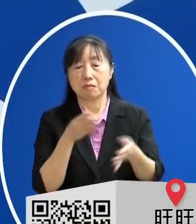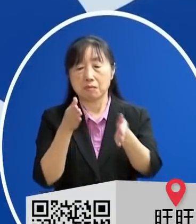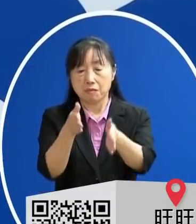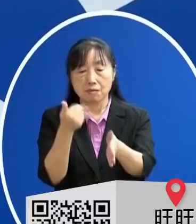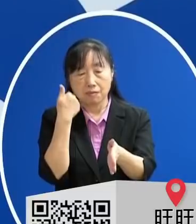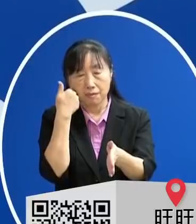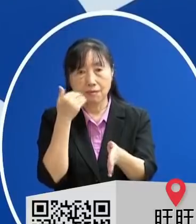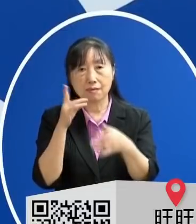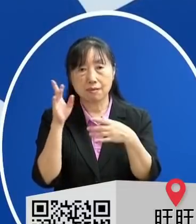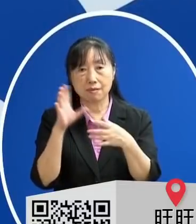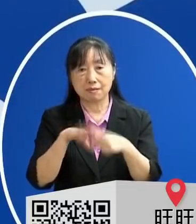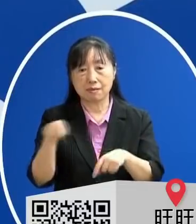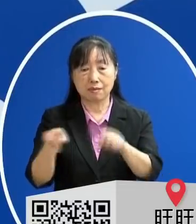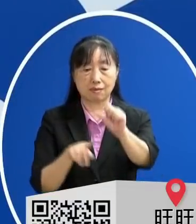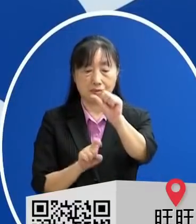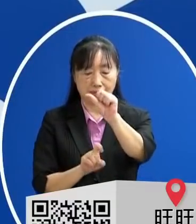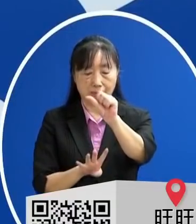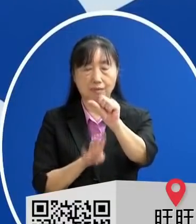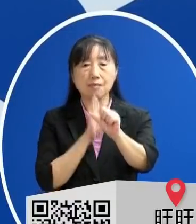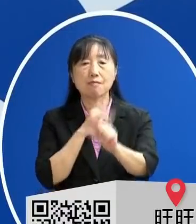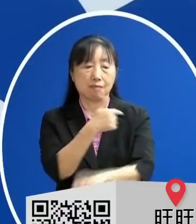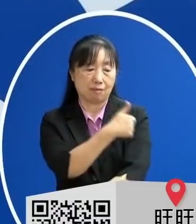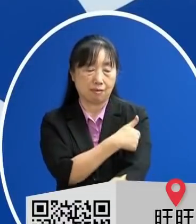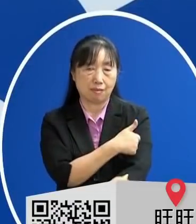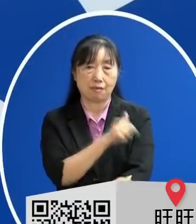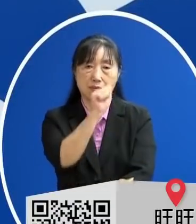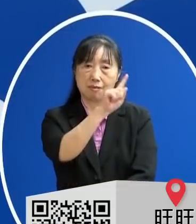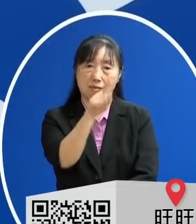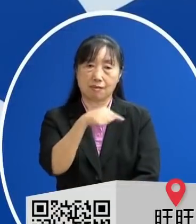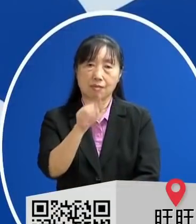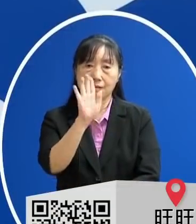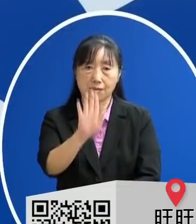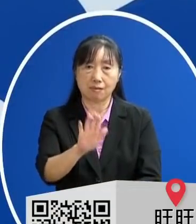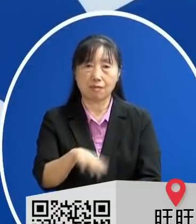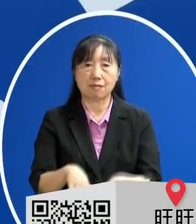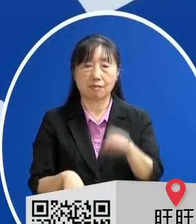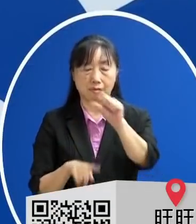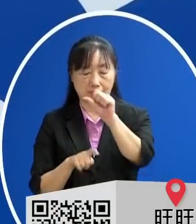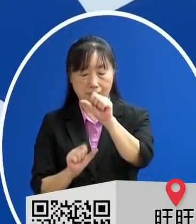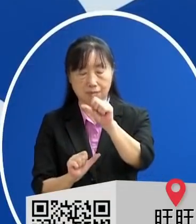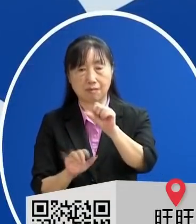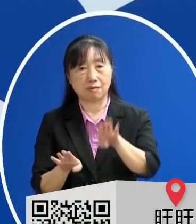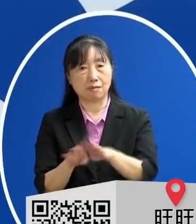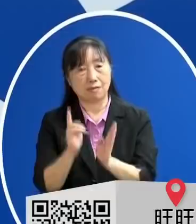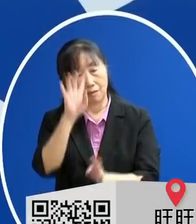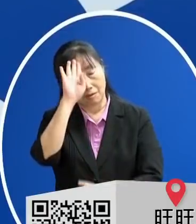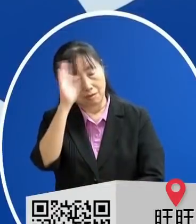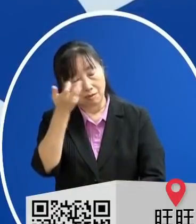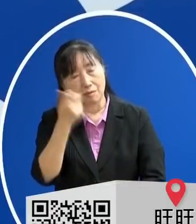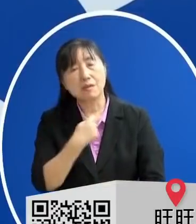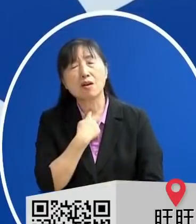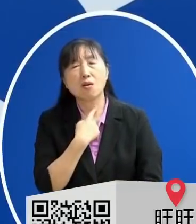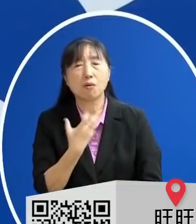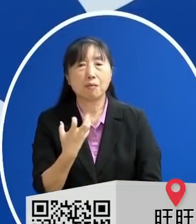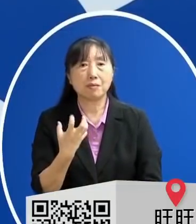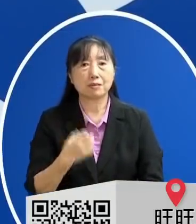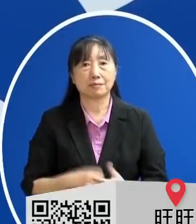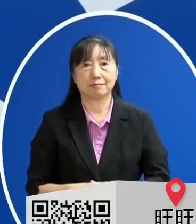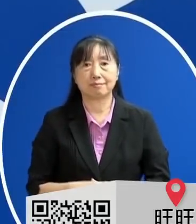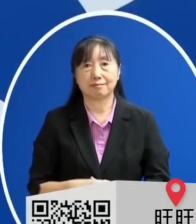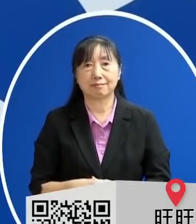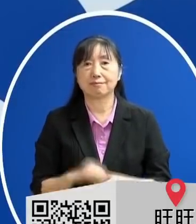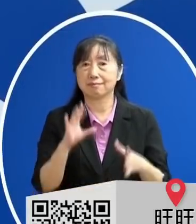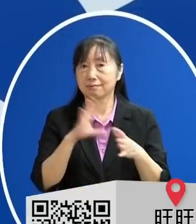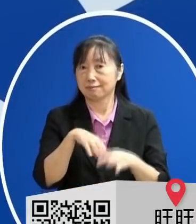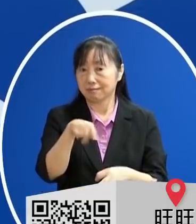为这个刚好在5月14号有接种过 AZ 的疫苗，从5月15号就开始有发烧喉咙痛的症状，所以